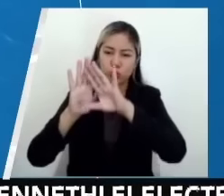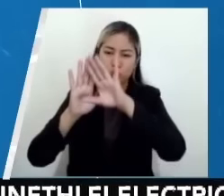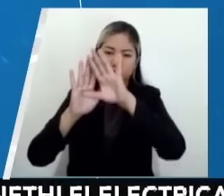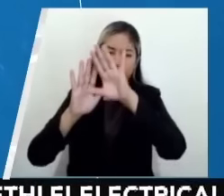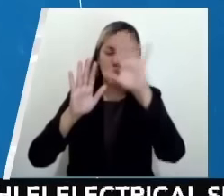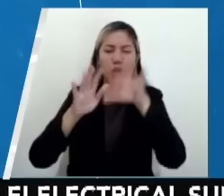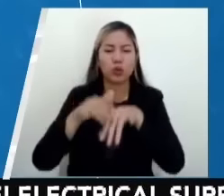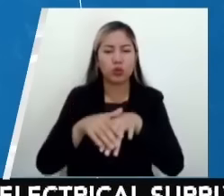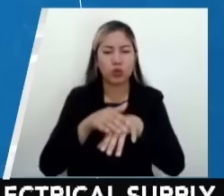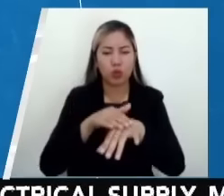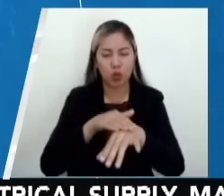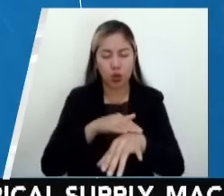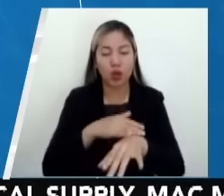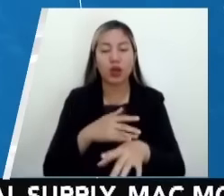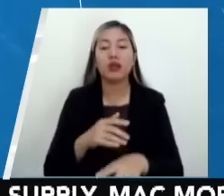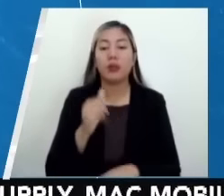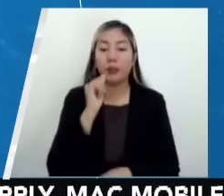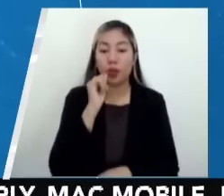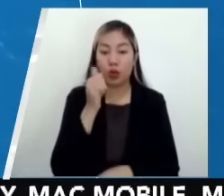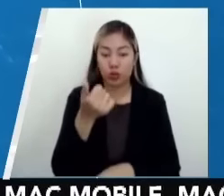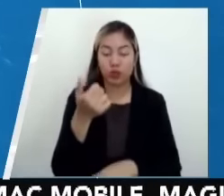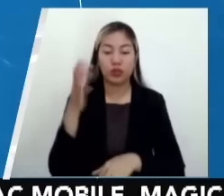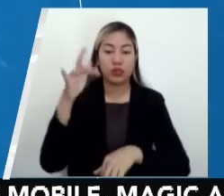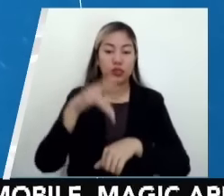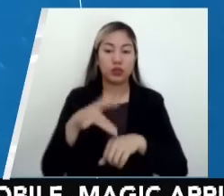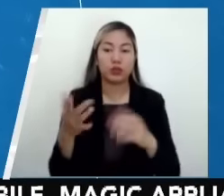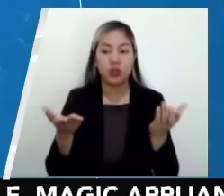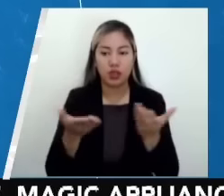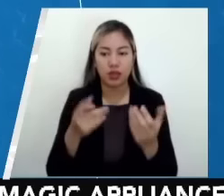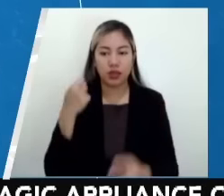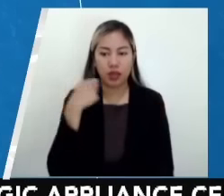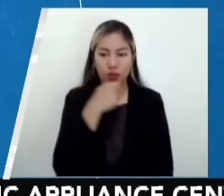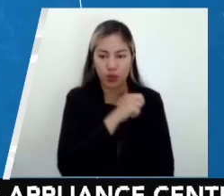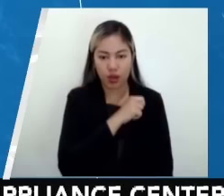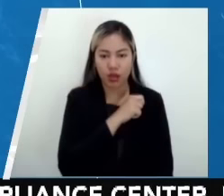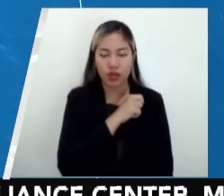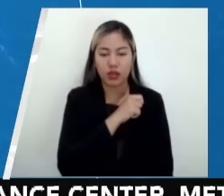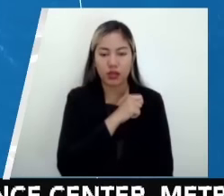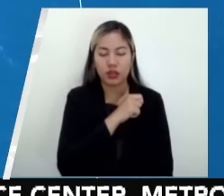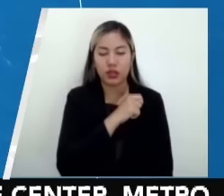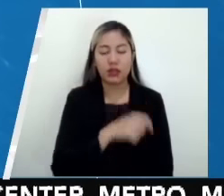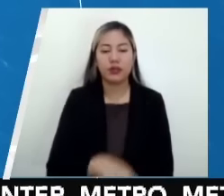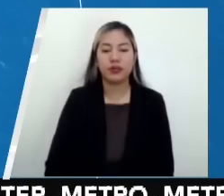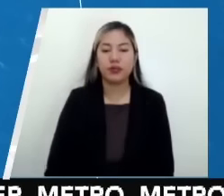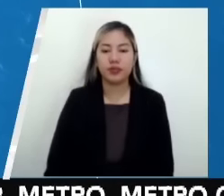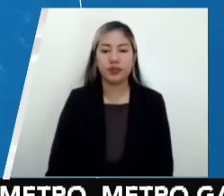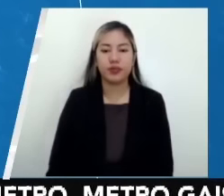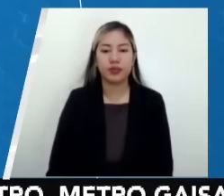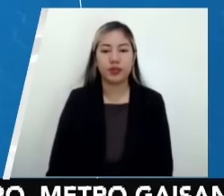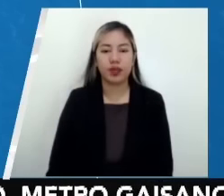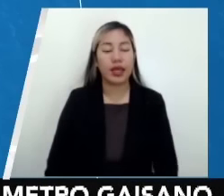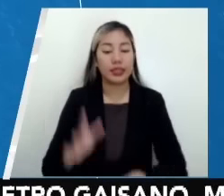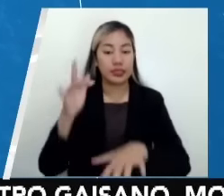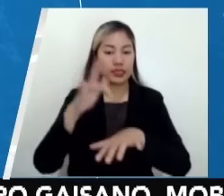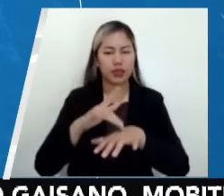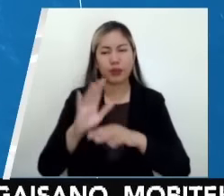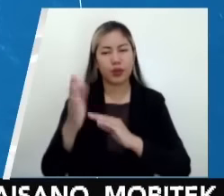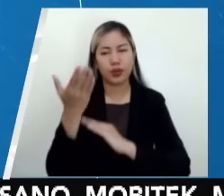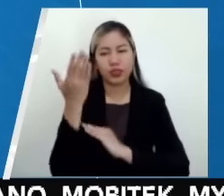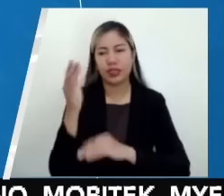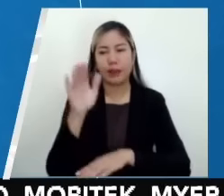Hulyan at putumbukin ang Taiwan hanggang sa mag-landfall ito doon bandang umaga o hapon. Mga